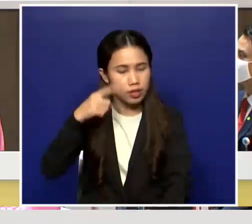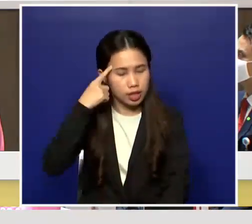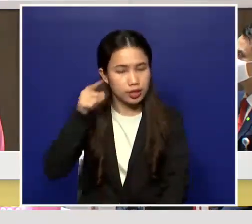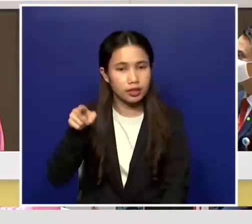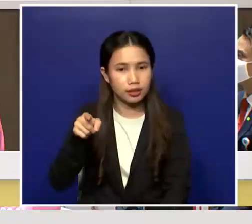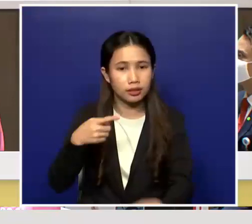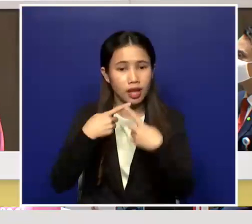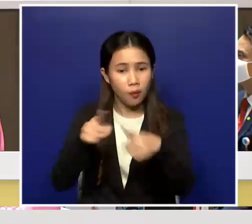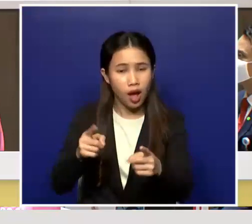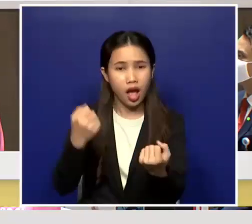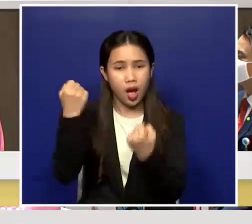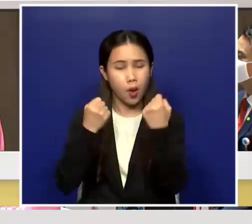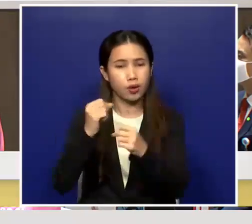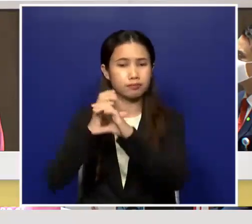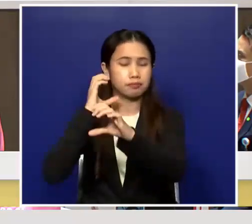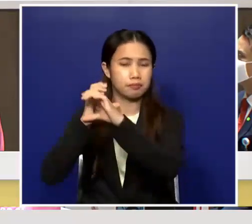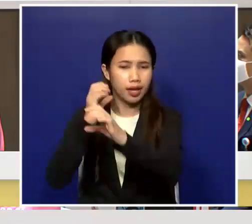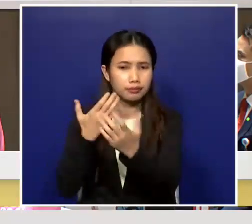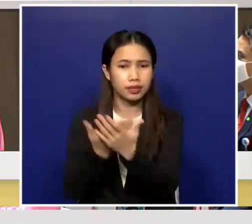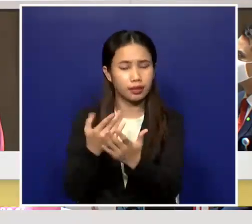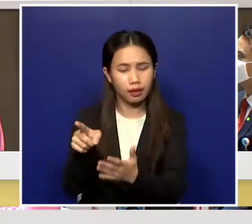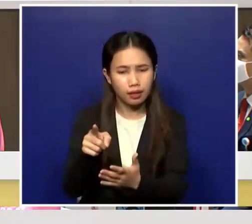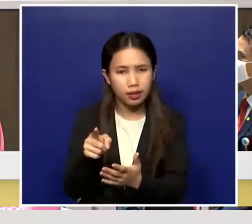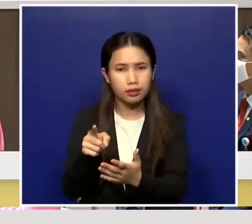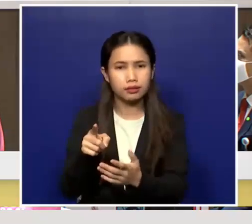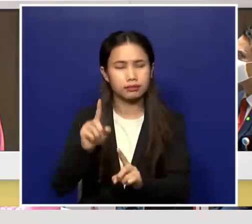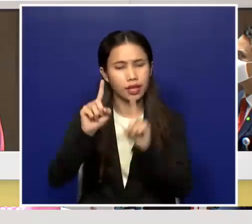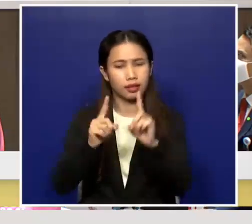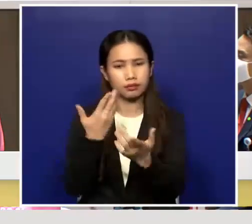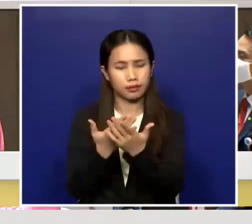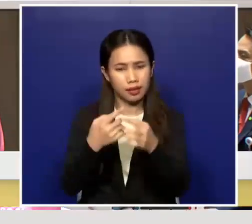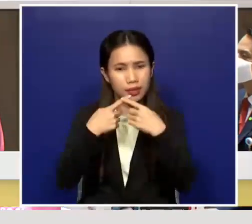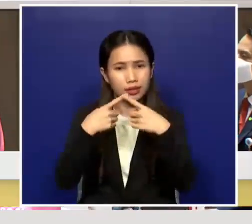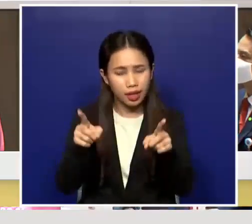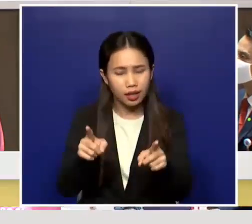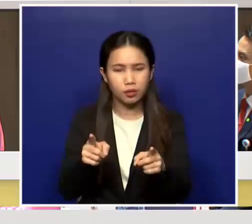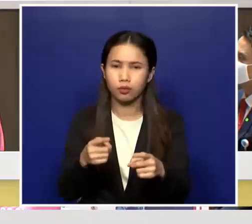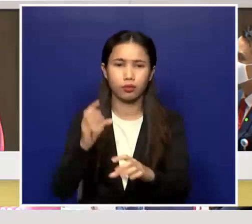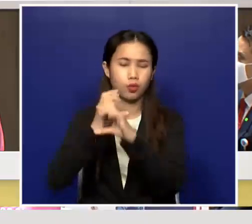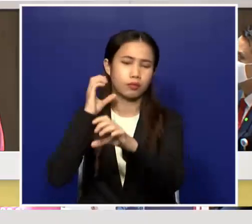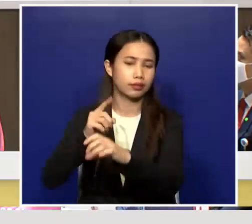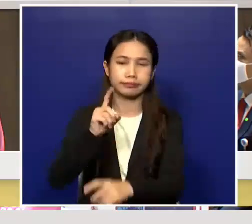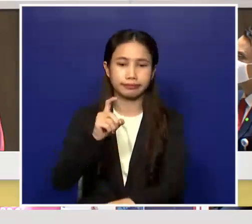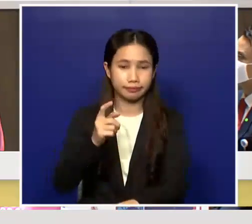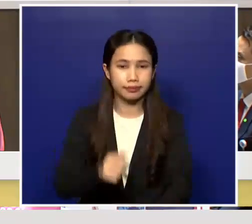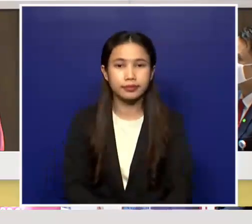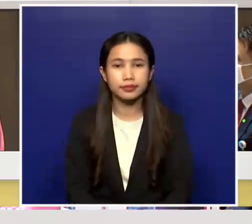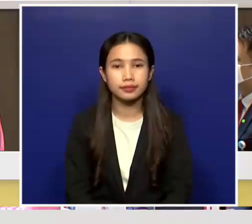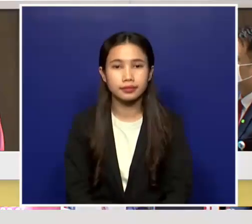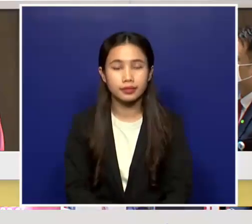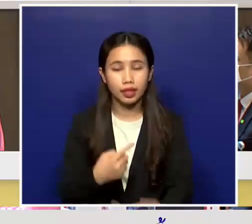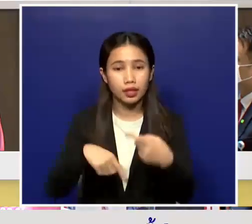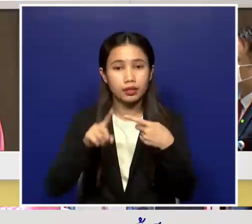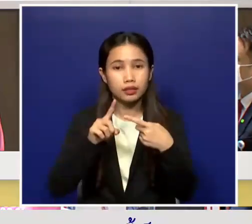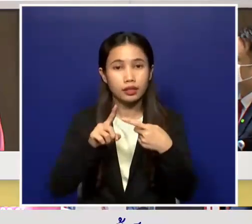ต่มึงเอารถบัสเนี่ยมาประมูลราคารถโมโนค็อกมันเป็นไปได้ไงรถบัสแหนบชัดๆเลยอันที่สอง